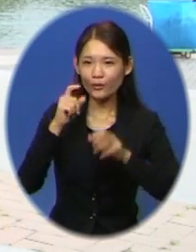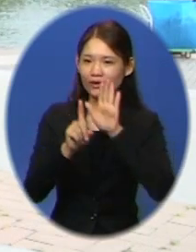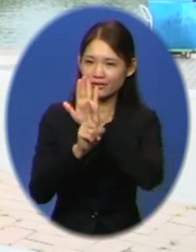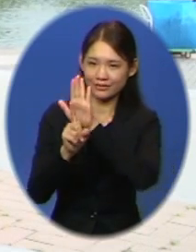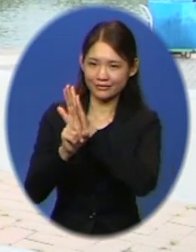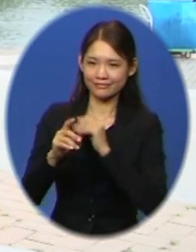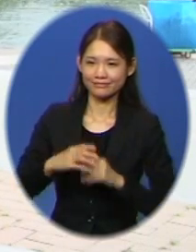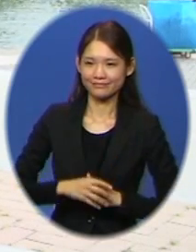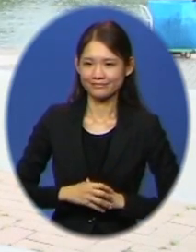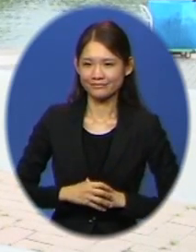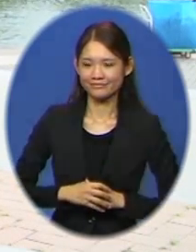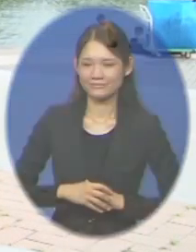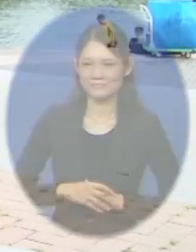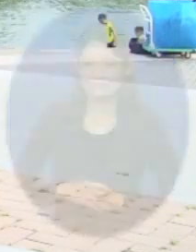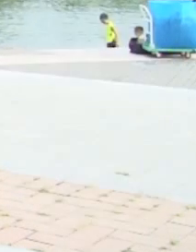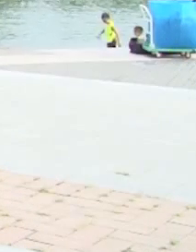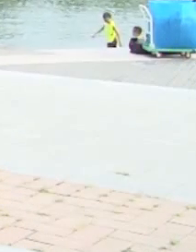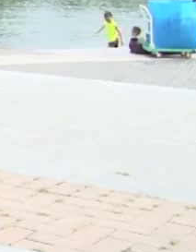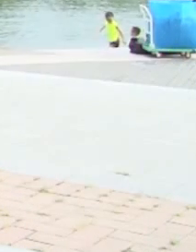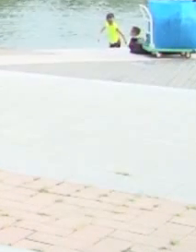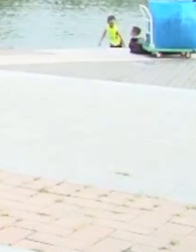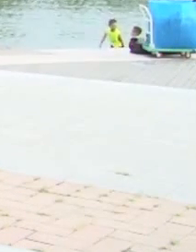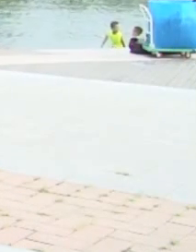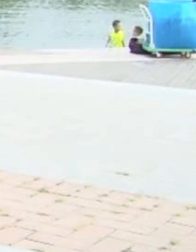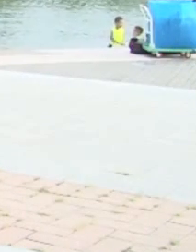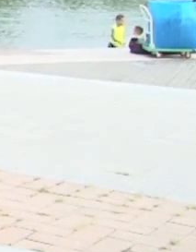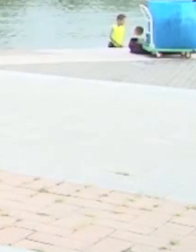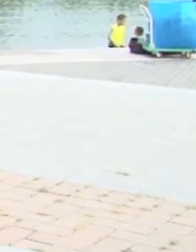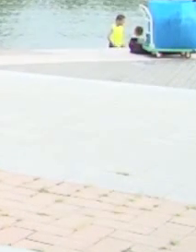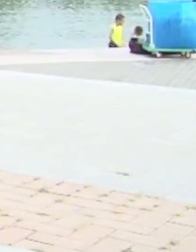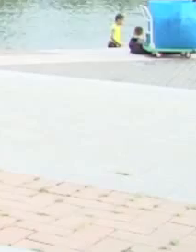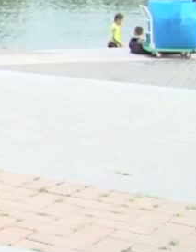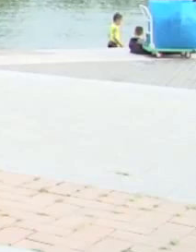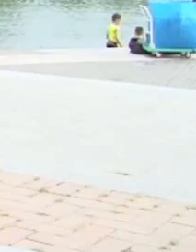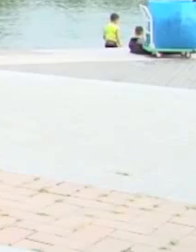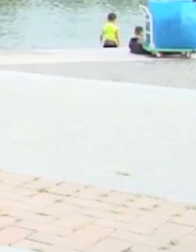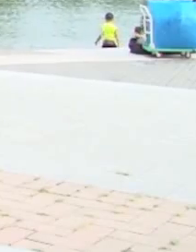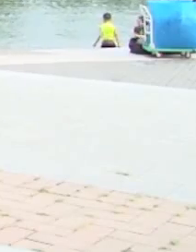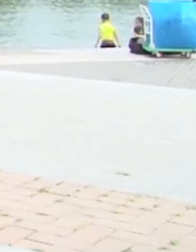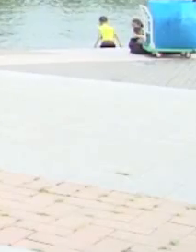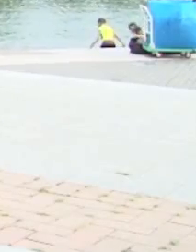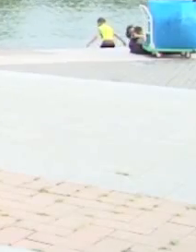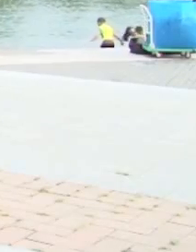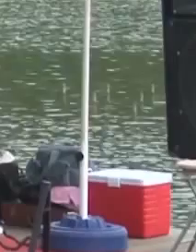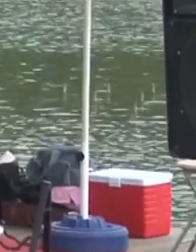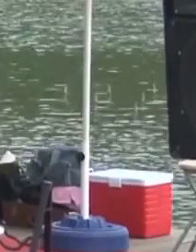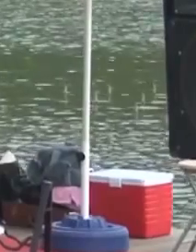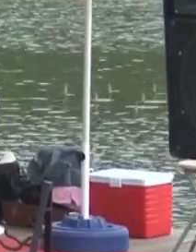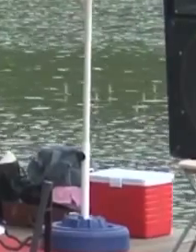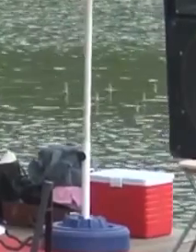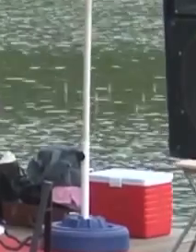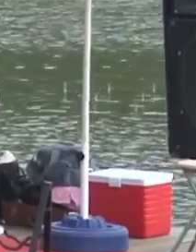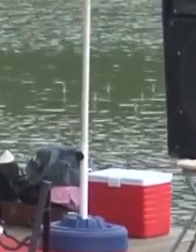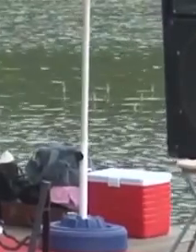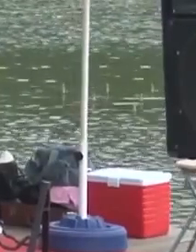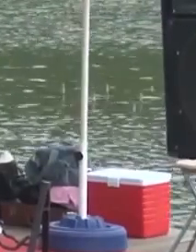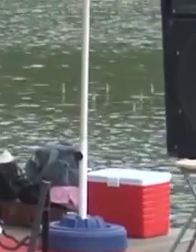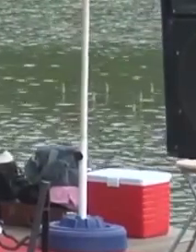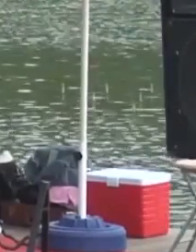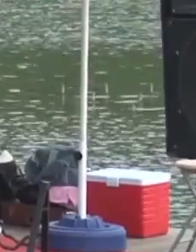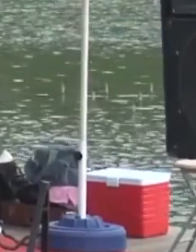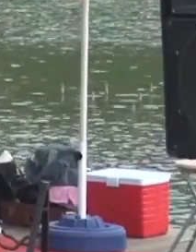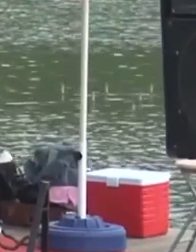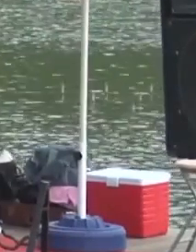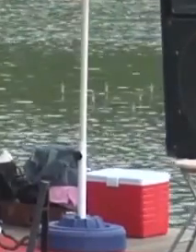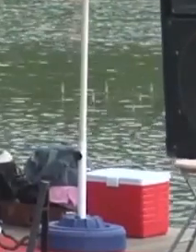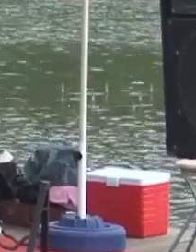괜찮으시죠? 자, 다음 노래. 여러분, 같은 틀은 노래죠. 같이 박수면서. 정말 박수인데, 같은 틀.